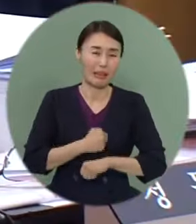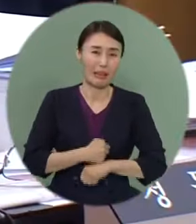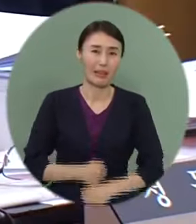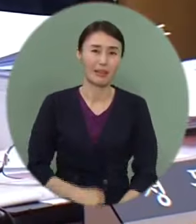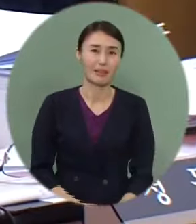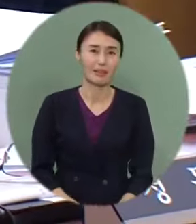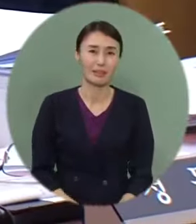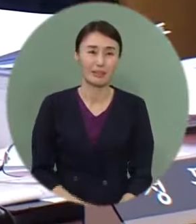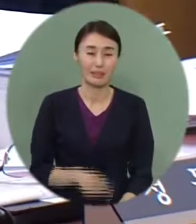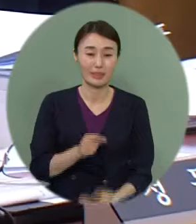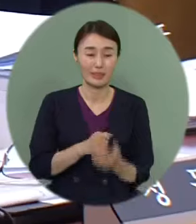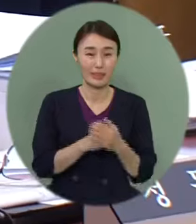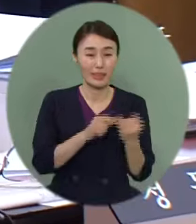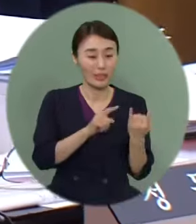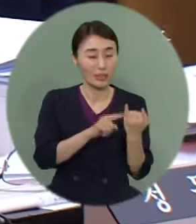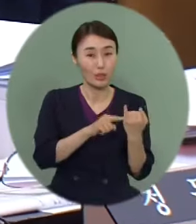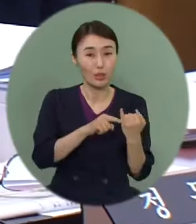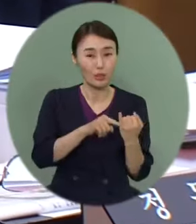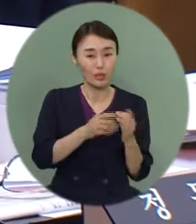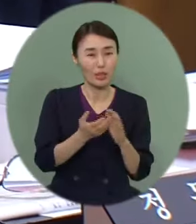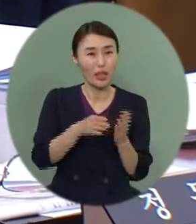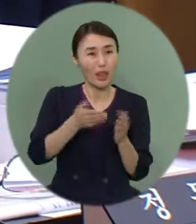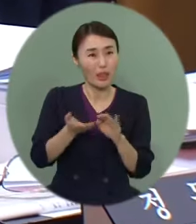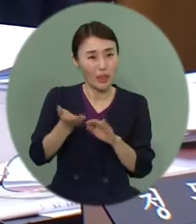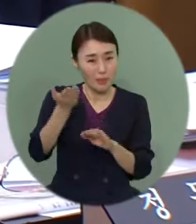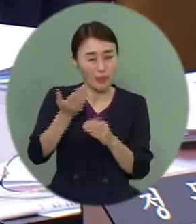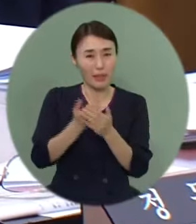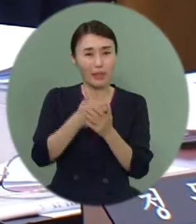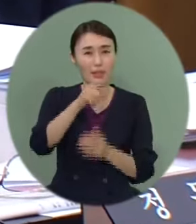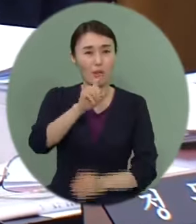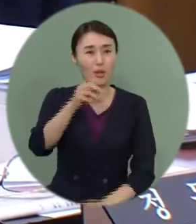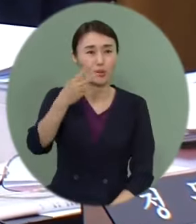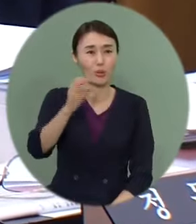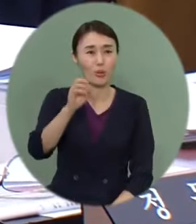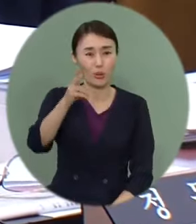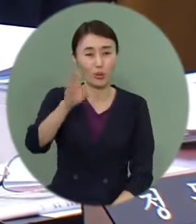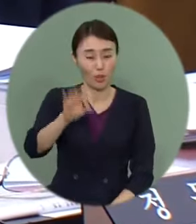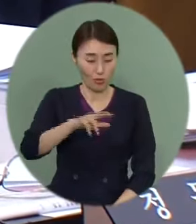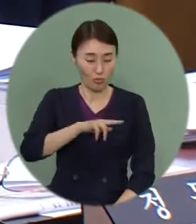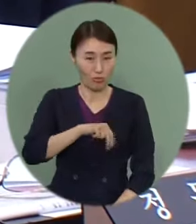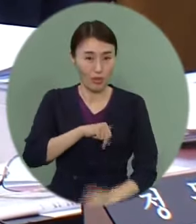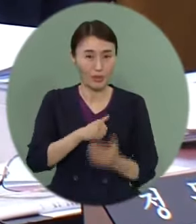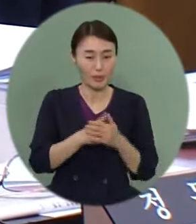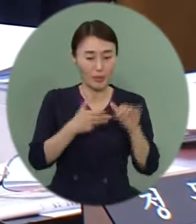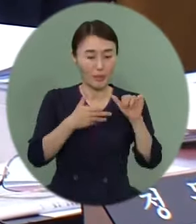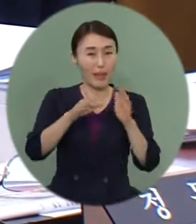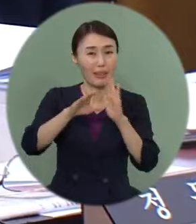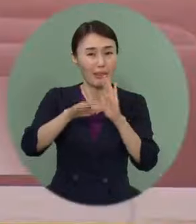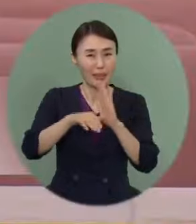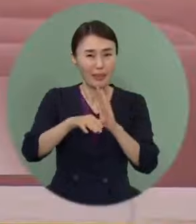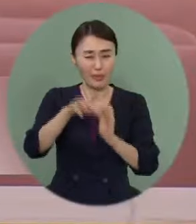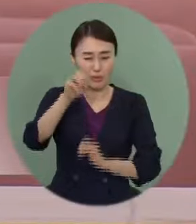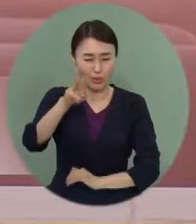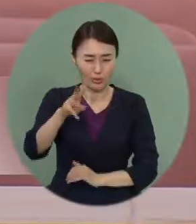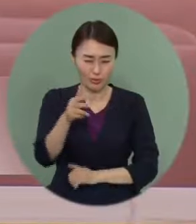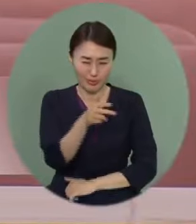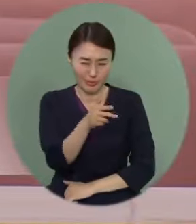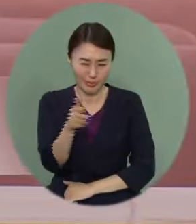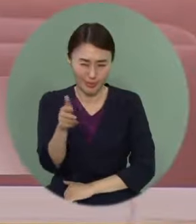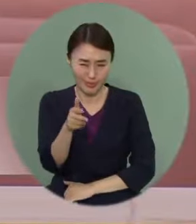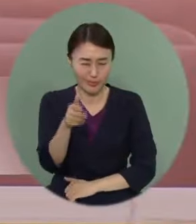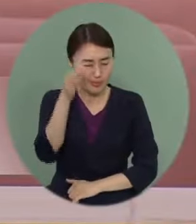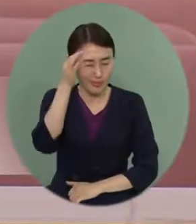쓰겠습니다. 이진숙 후보의 선배 MBC 기자였던 정동영 의원은 5.18 당시 광주에서 취재했던 일을